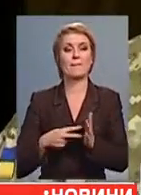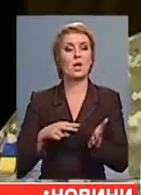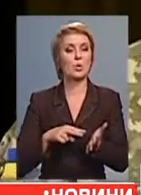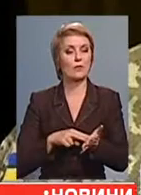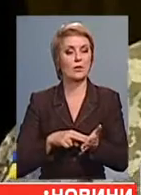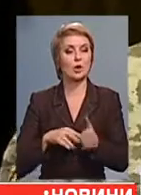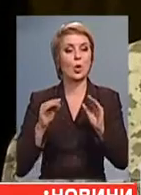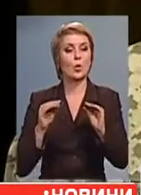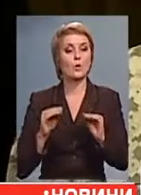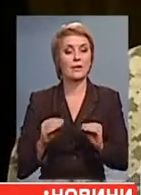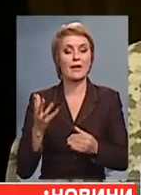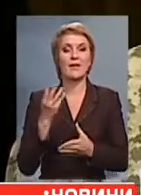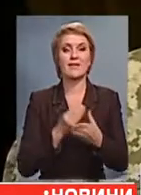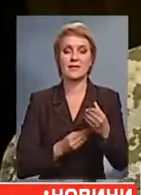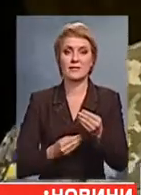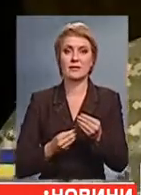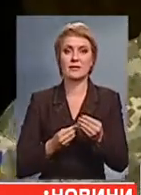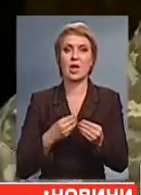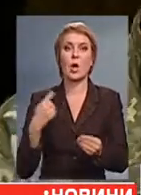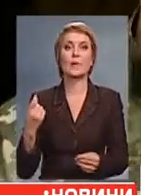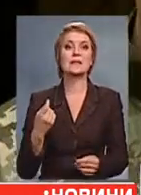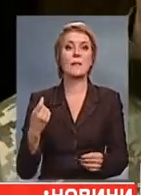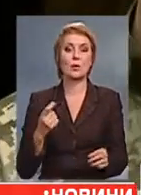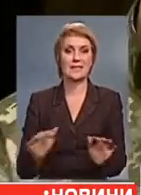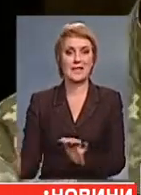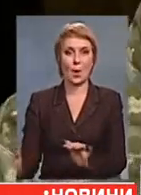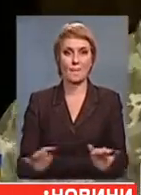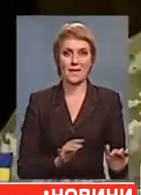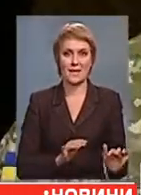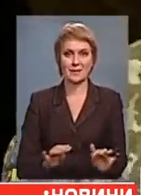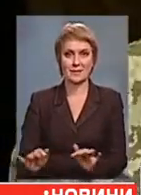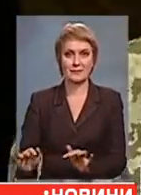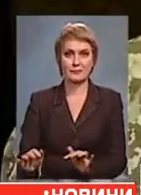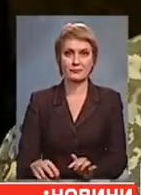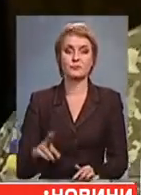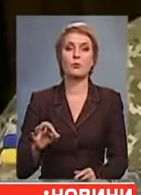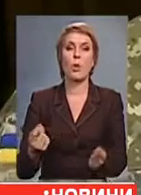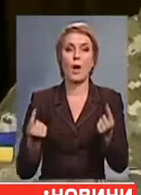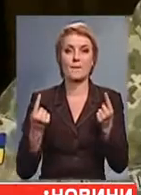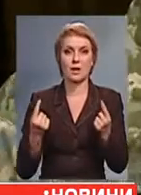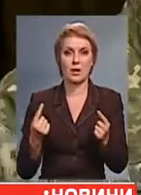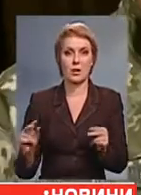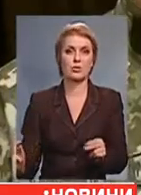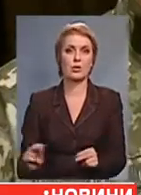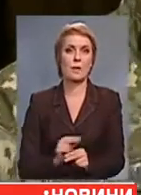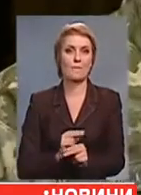Планувалось укладення фіктивних господарських операцій по капітальному ремонту.